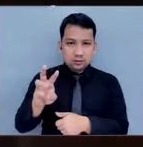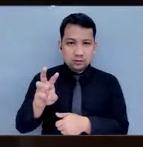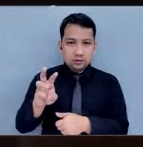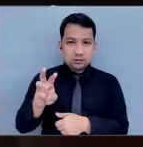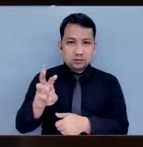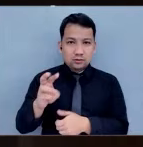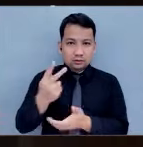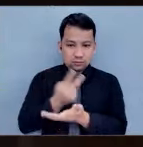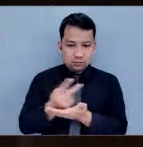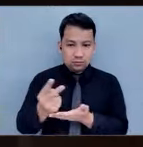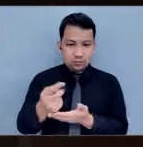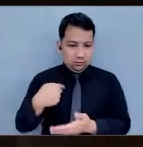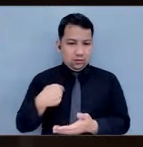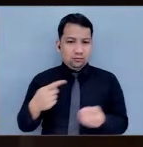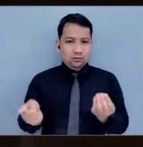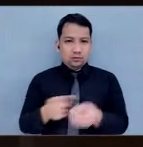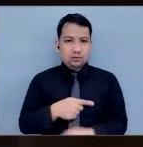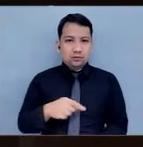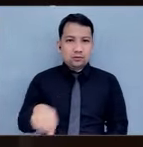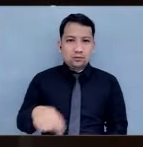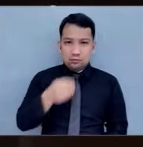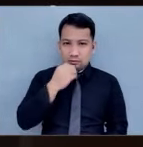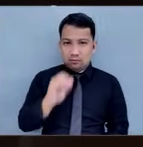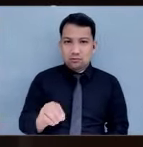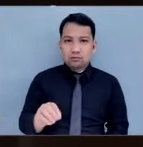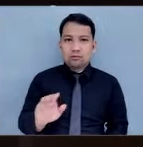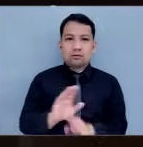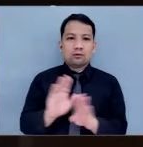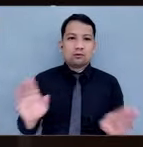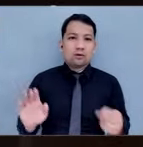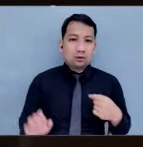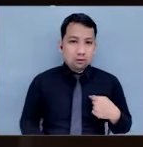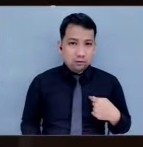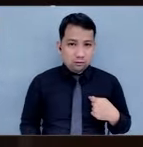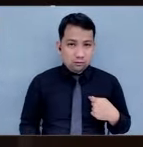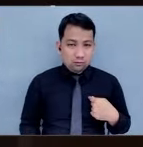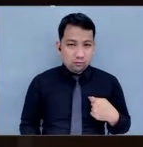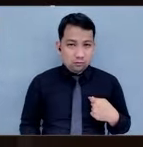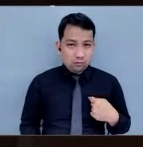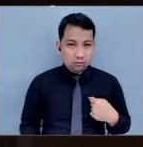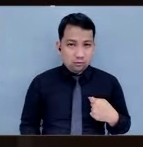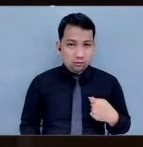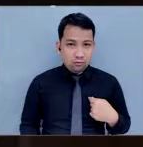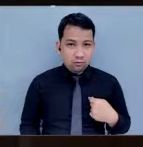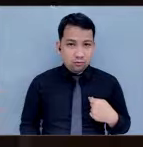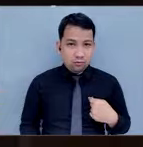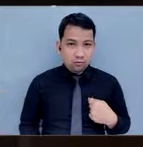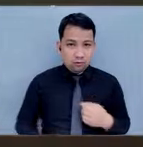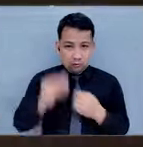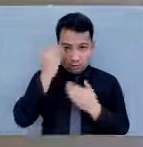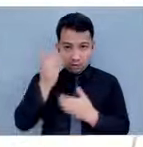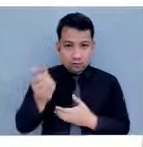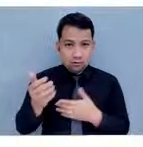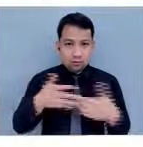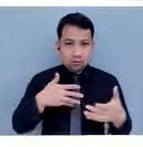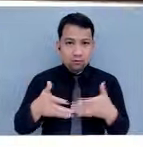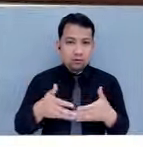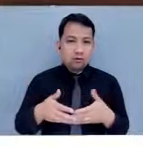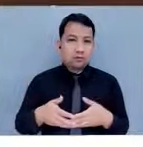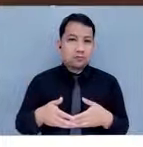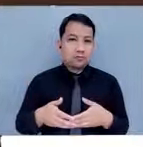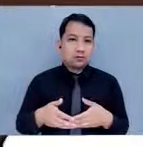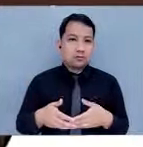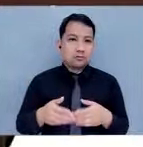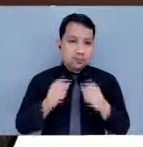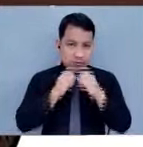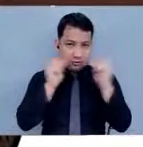tayo utusan dito Mr President Tayo ba ay basta susunod na lamang kahit kanino ikinagulat naman